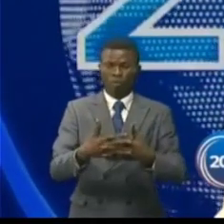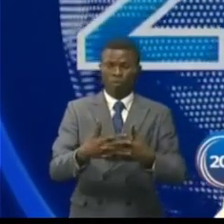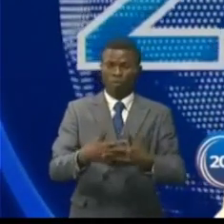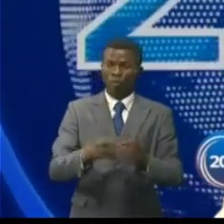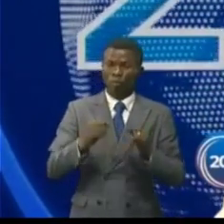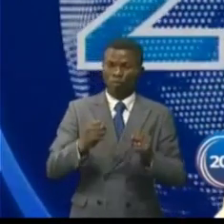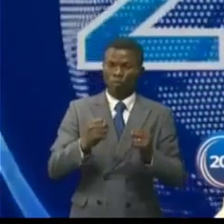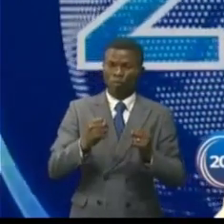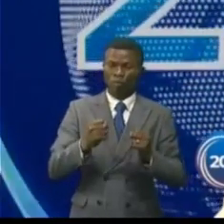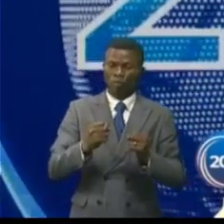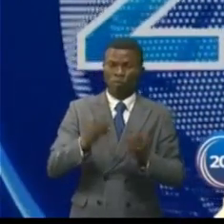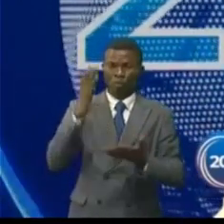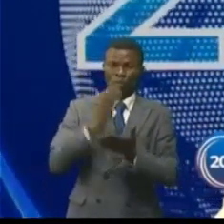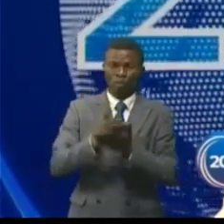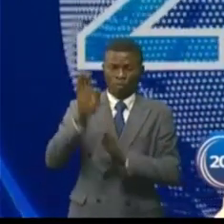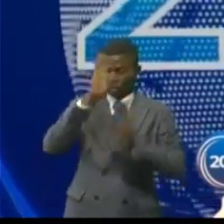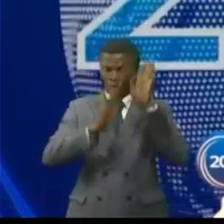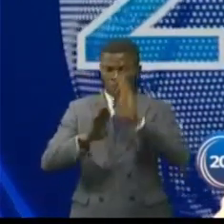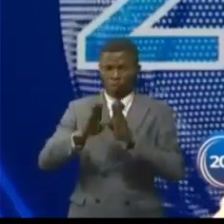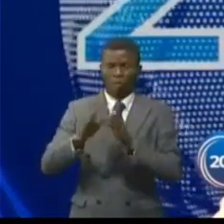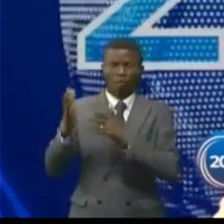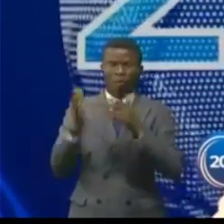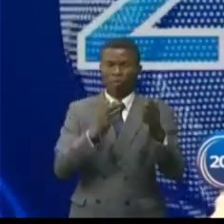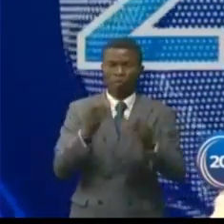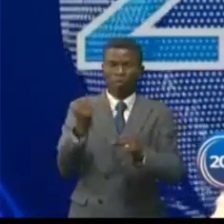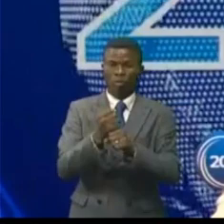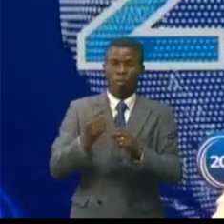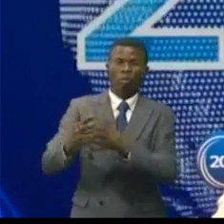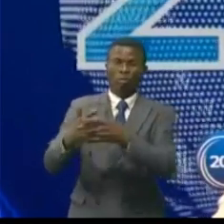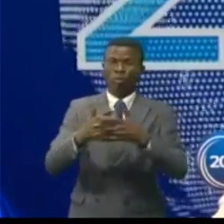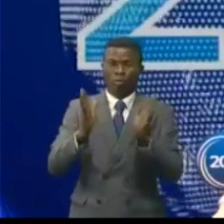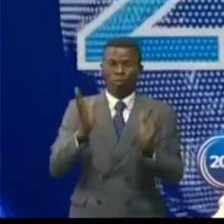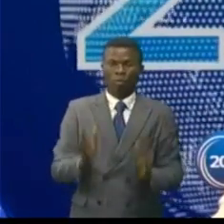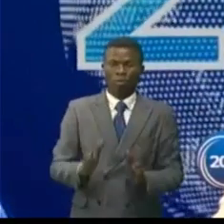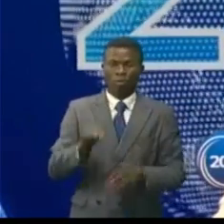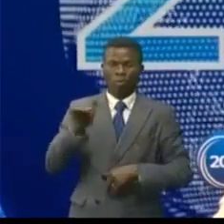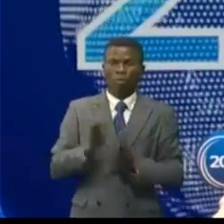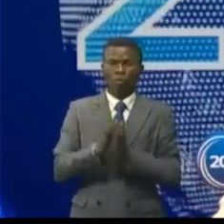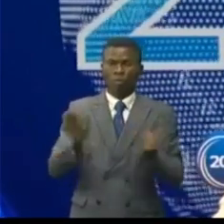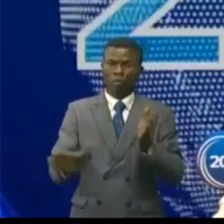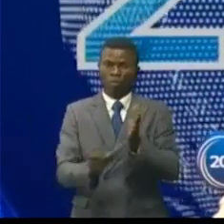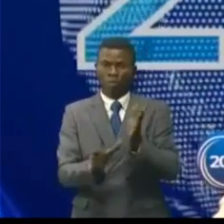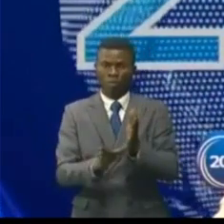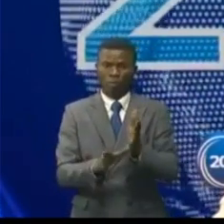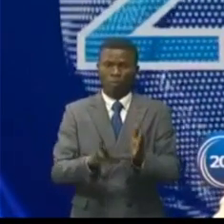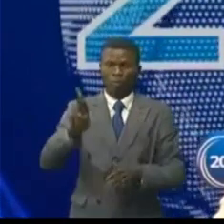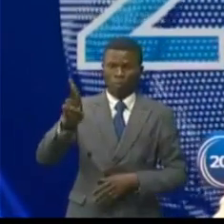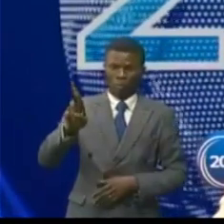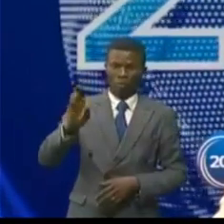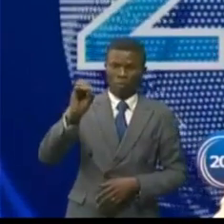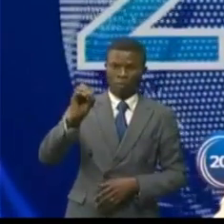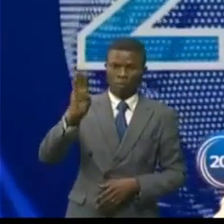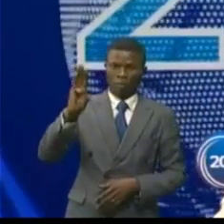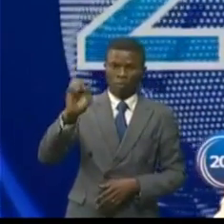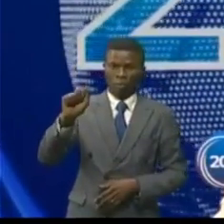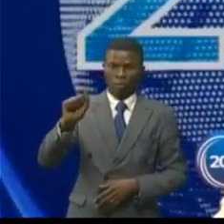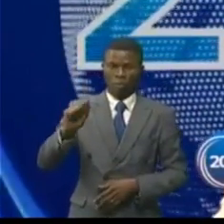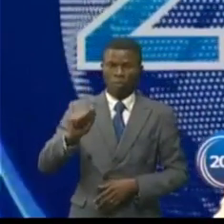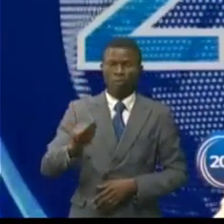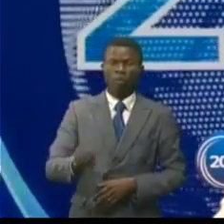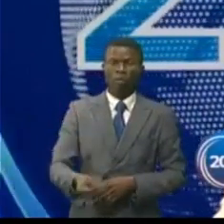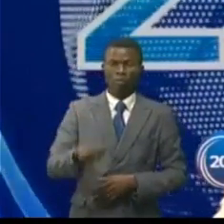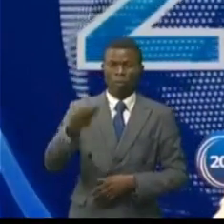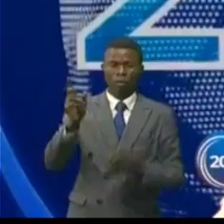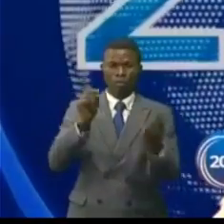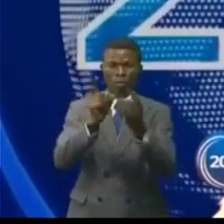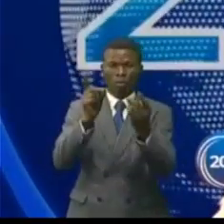aux perturbations de l'atmosphère. En mission aux États-Unis, le directeur général intérimaire Robert Belidebunga a noué des contacts avec